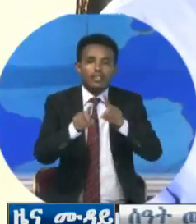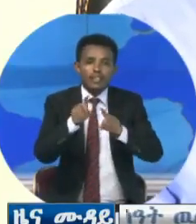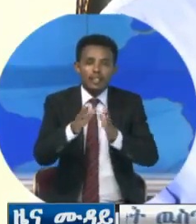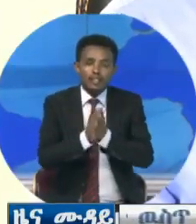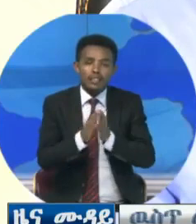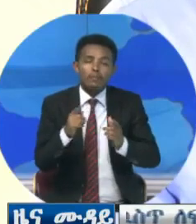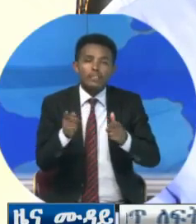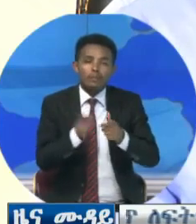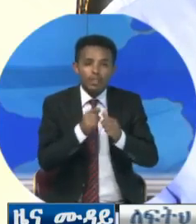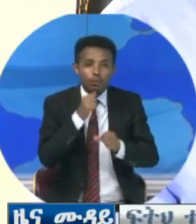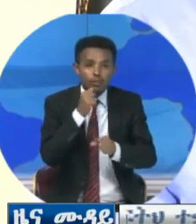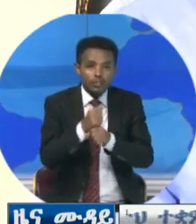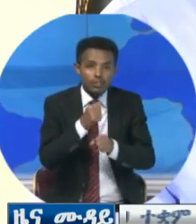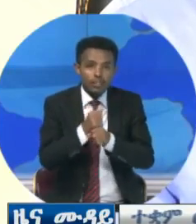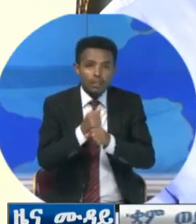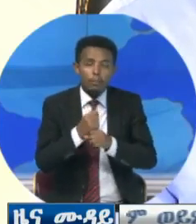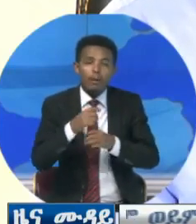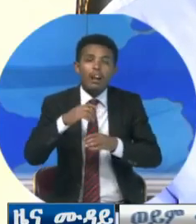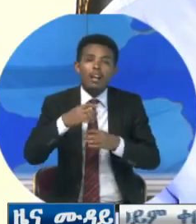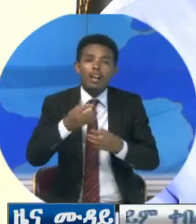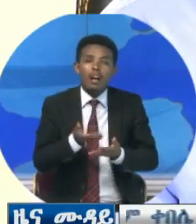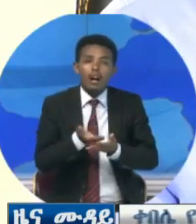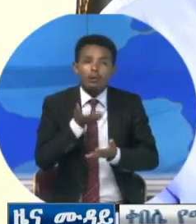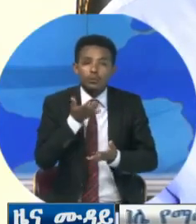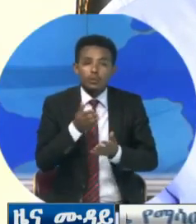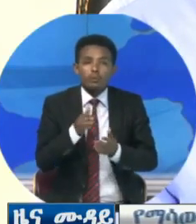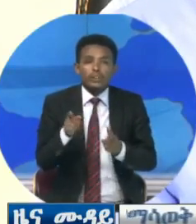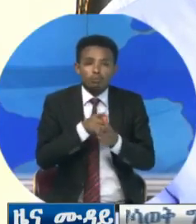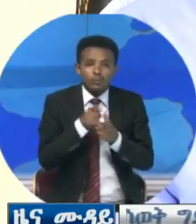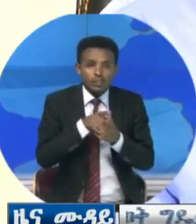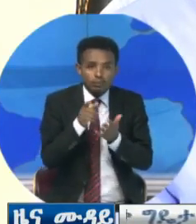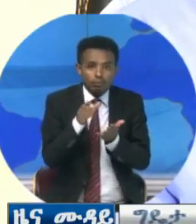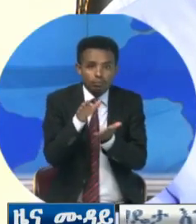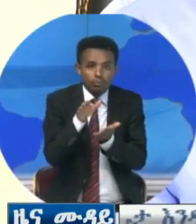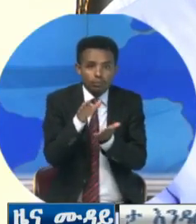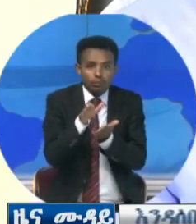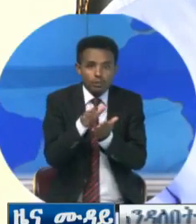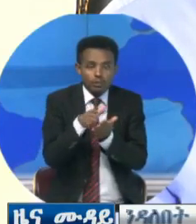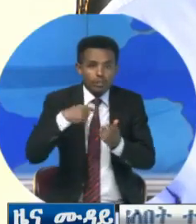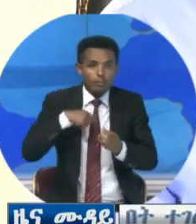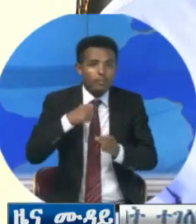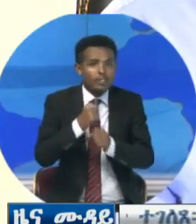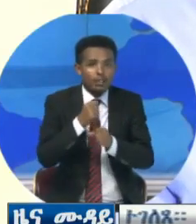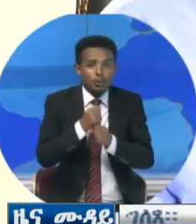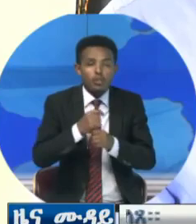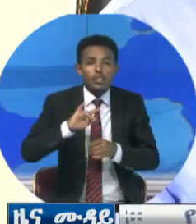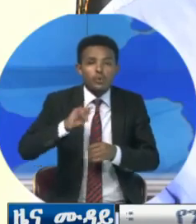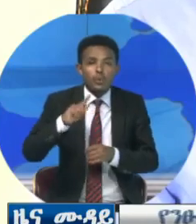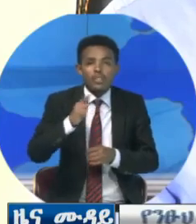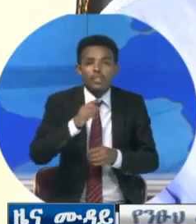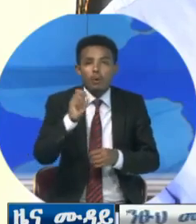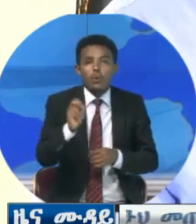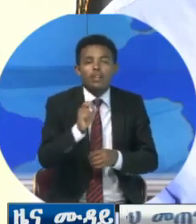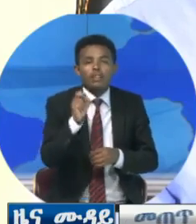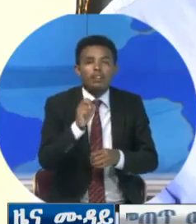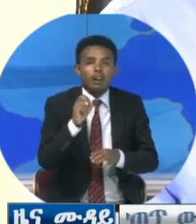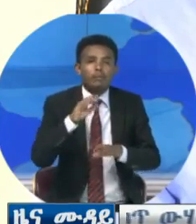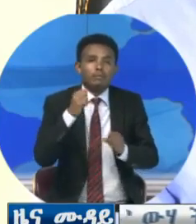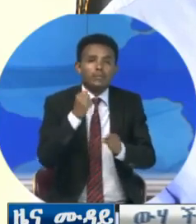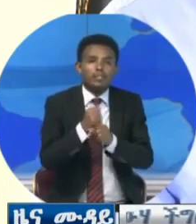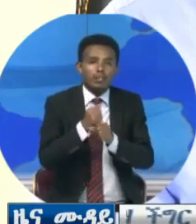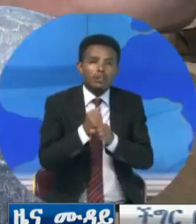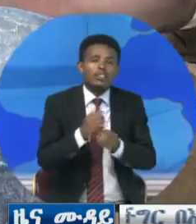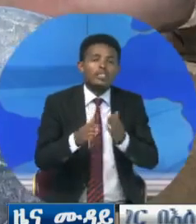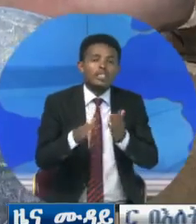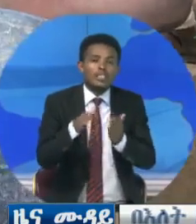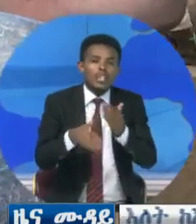ከባለሀብቶች እነሱ ከመስራታቸው በፊት እኛ ቢሮ የምንሰራው ስራ አለ፣ ዞንና ወረዳ የሚሰራው ስራ አለ። እንደዚህ ሁለቱ ዞኖች ላይ ነው